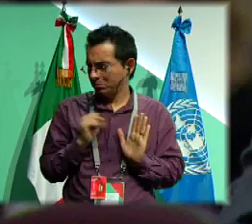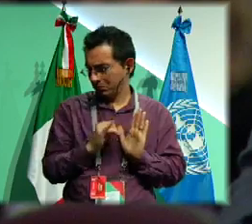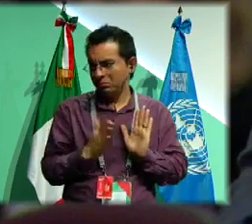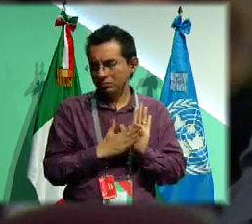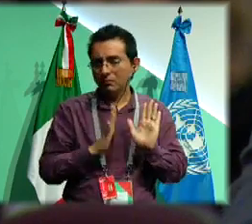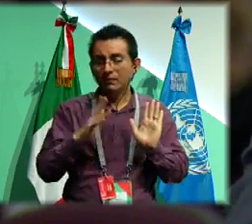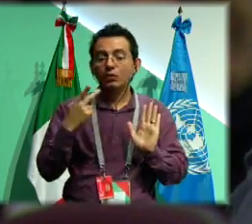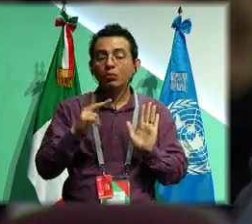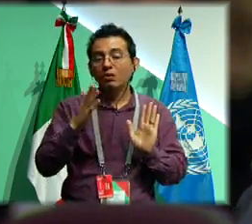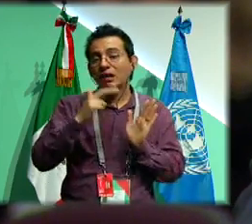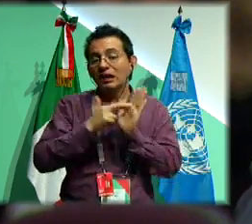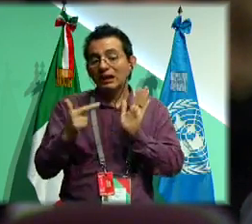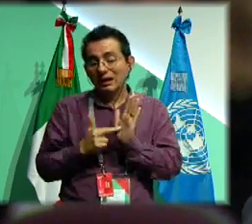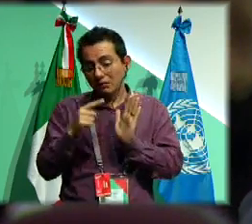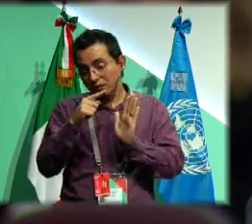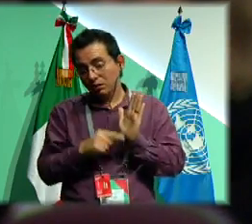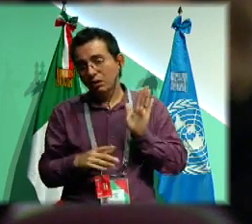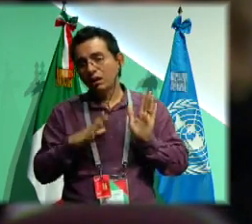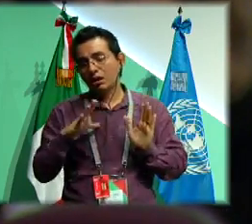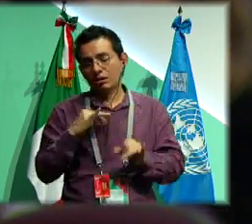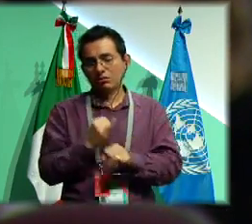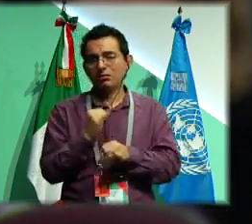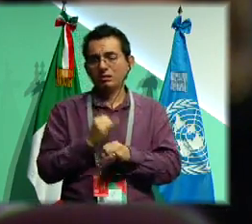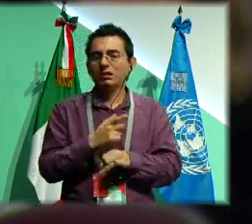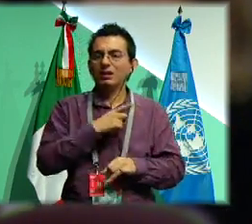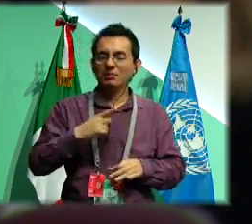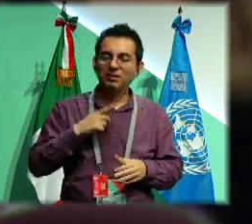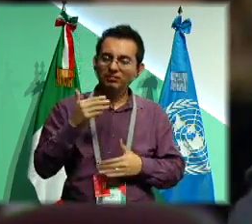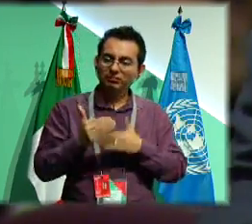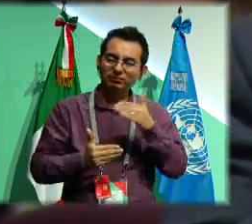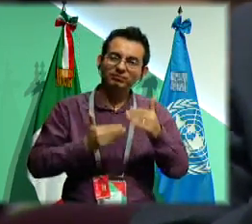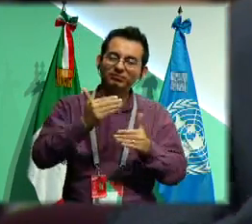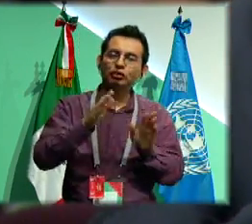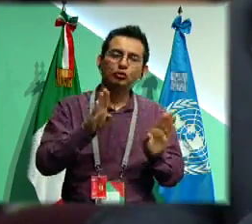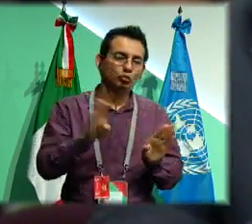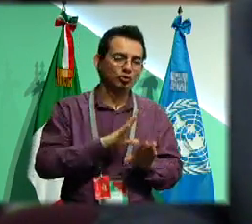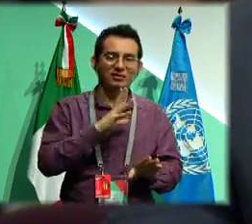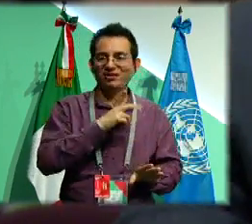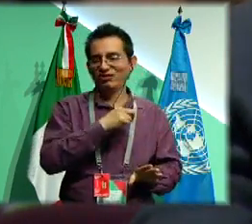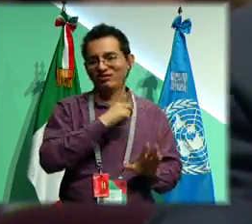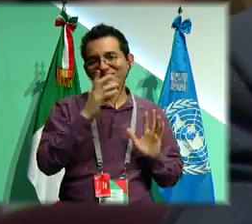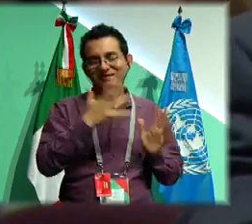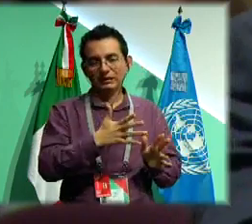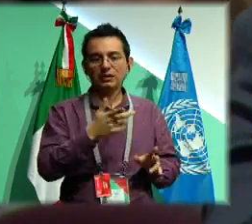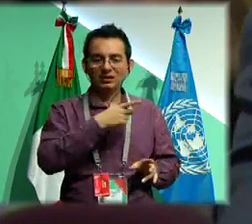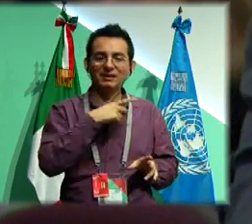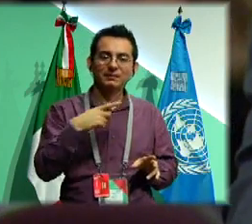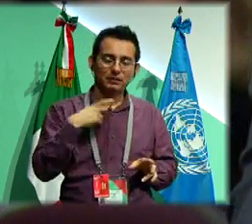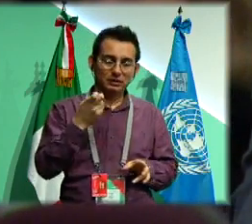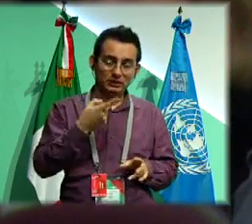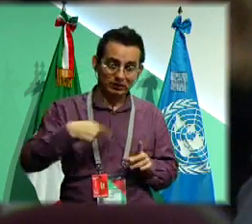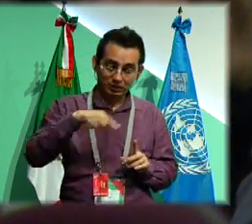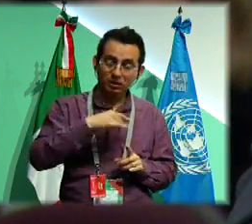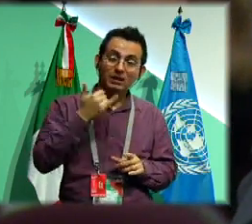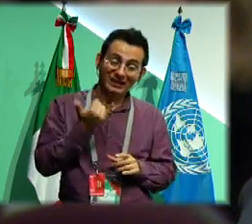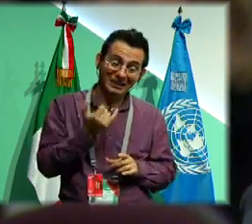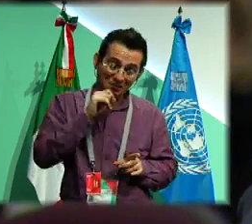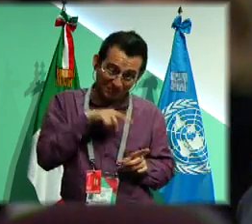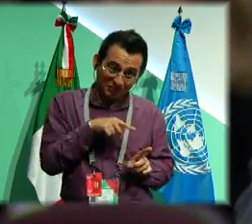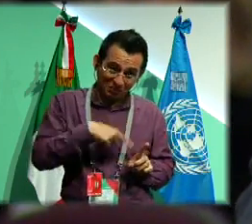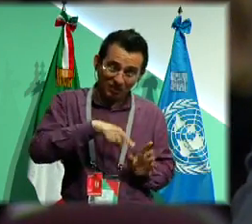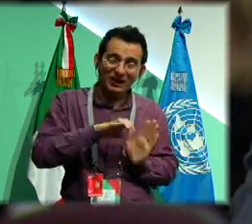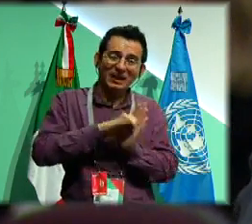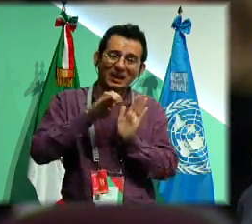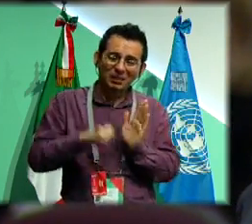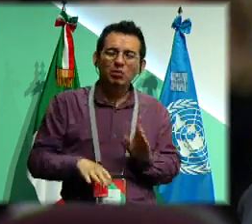que nous qui sommes ici, nous savons que ces règles se font par le biais de processus multipartites qui produisent des